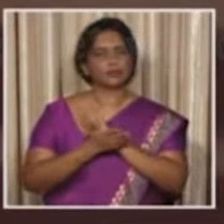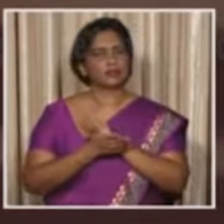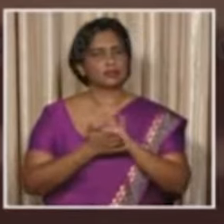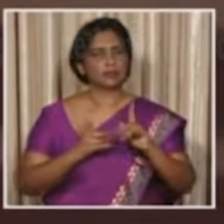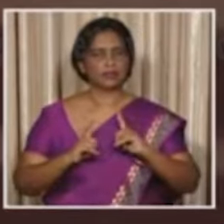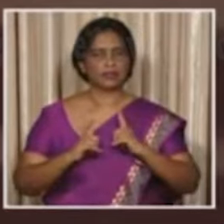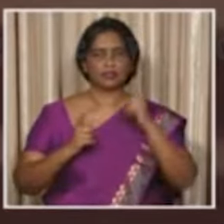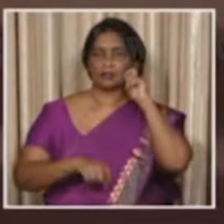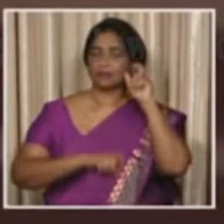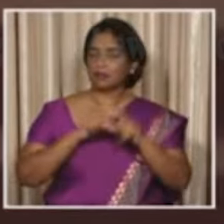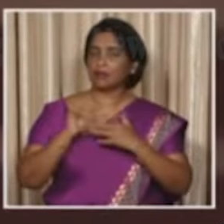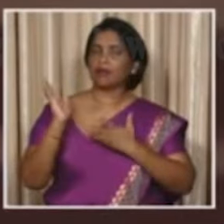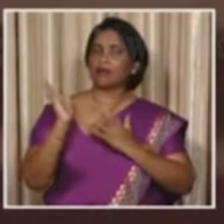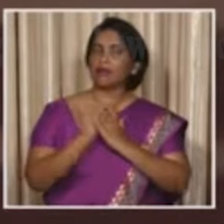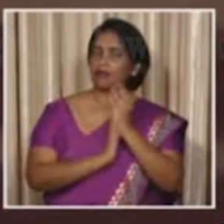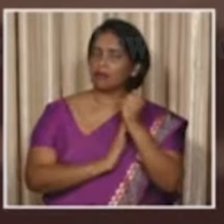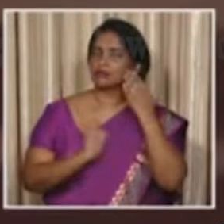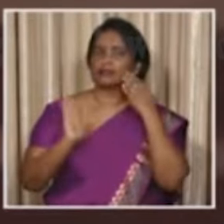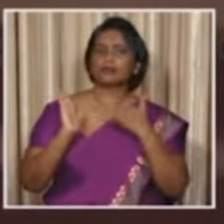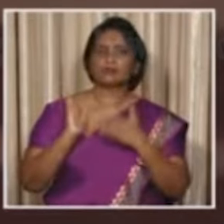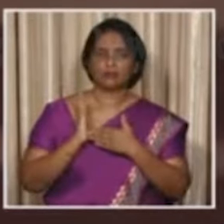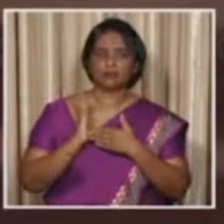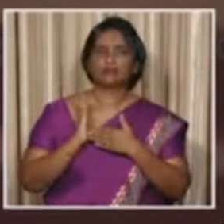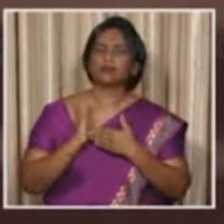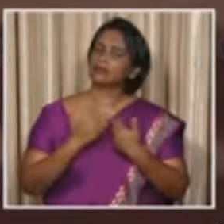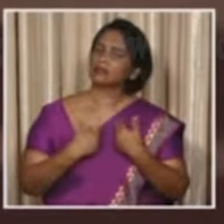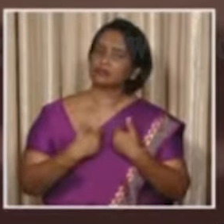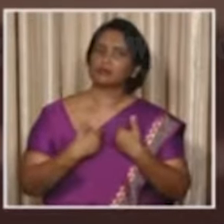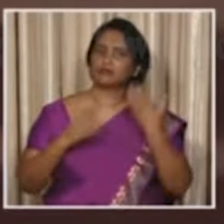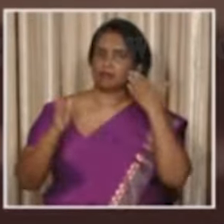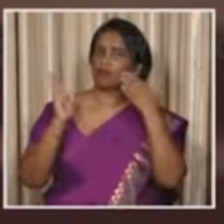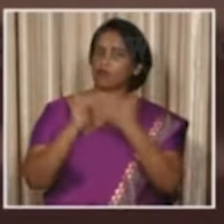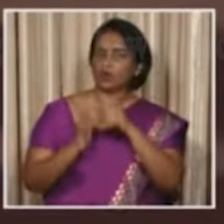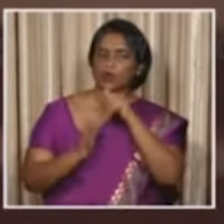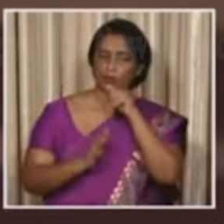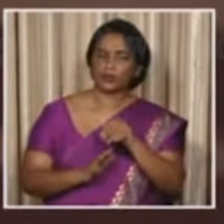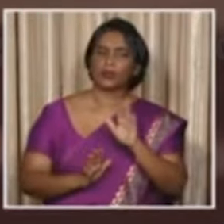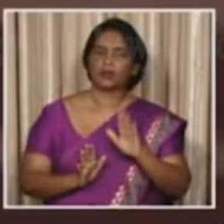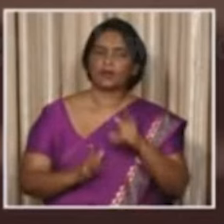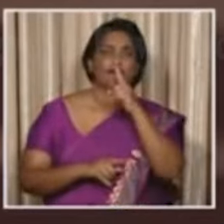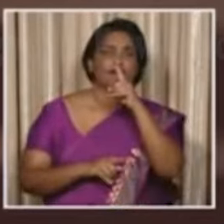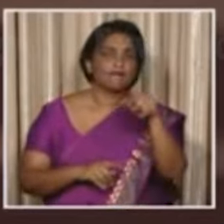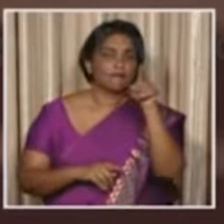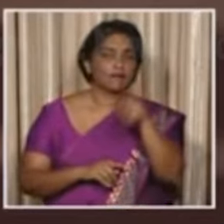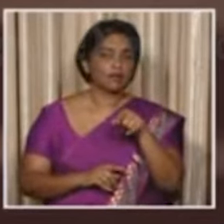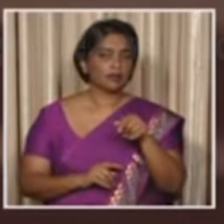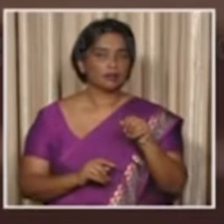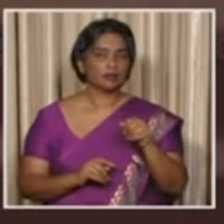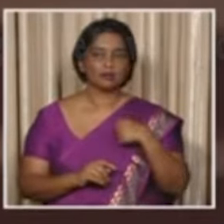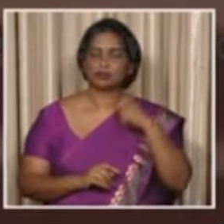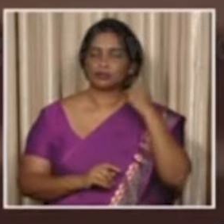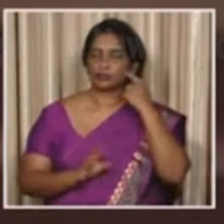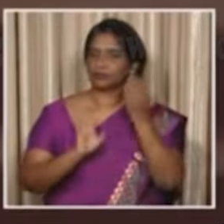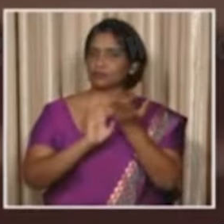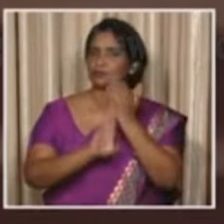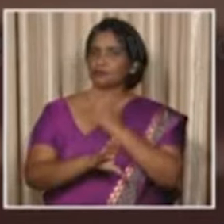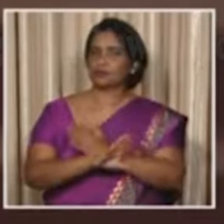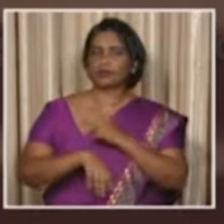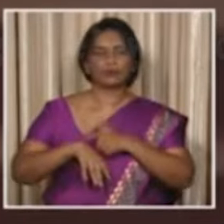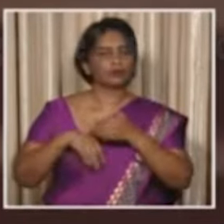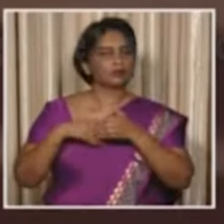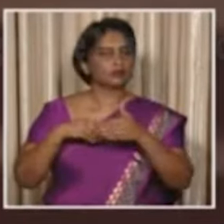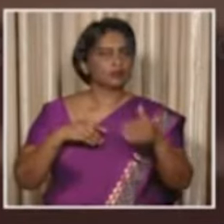වෙන ජනතාවගේ අයිතිවාසිකම් වෙනුවෙන් අපි පෙනී හිටින්න ඕනේ. හැබැයි වරද්ද තිබුණේ අපි දන්නවා පහුගිය කාල